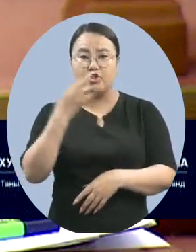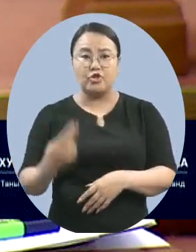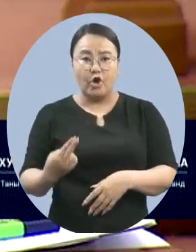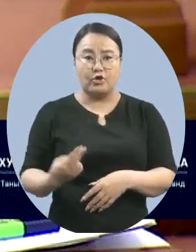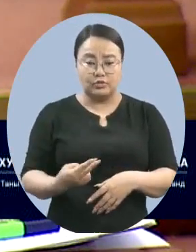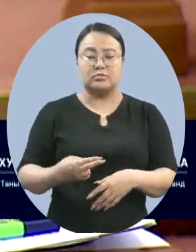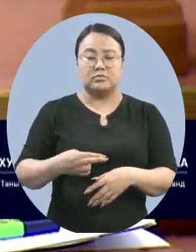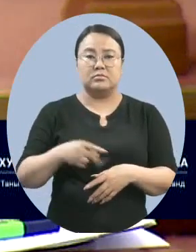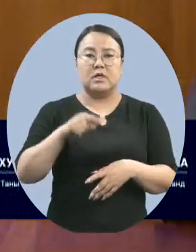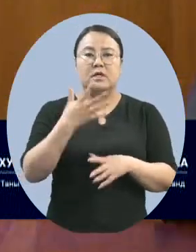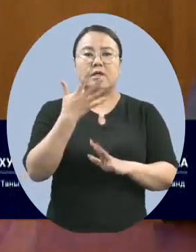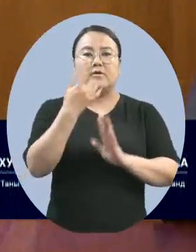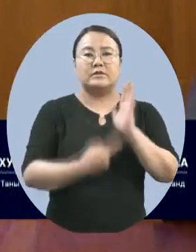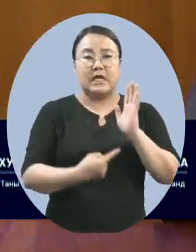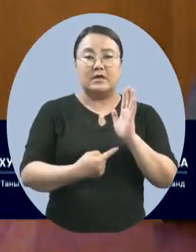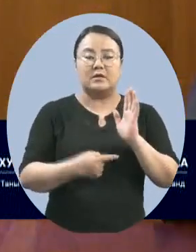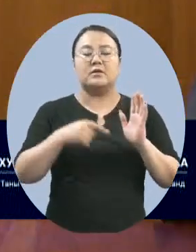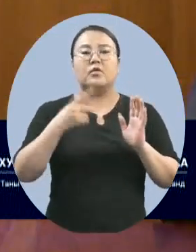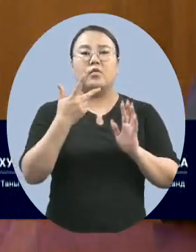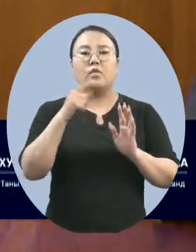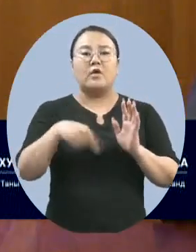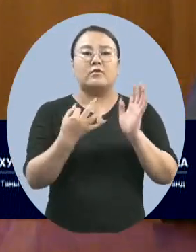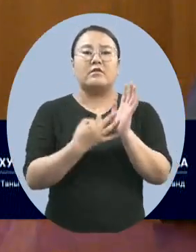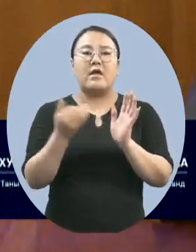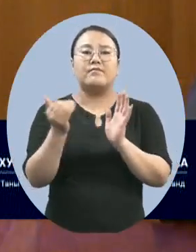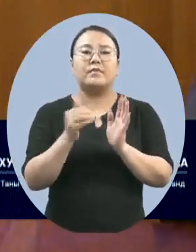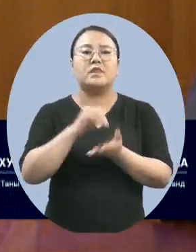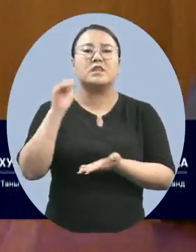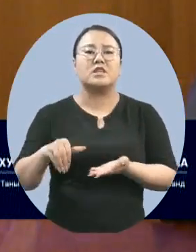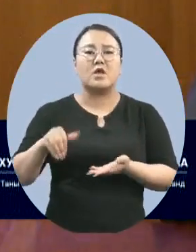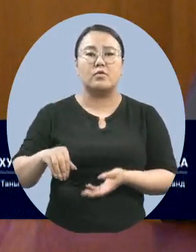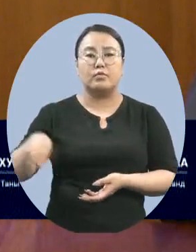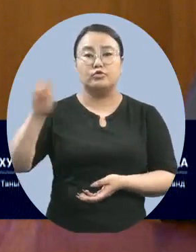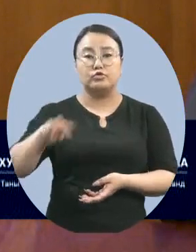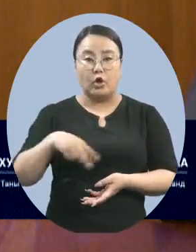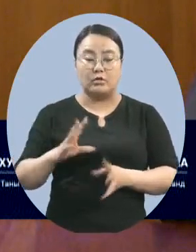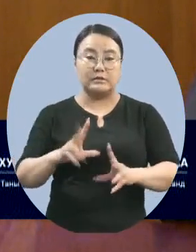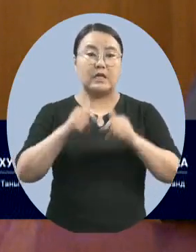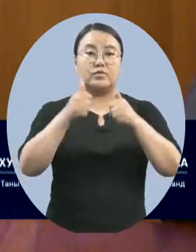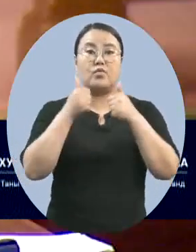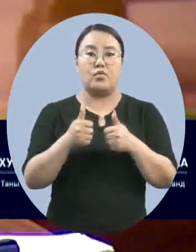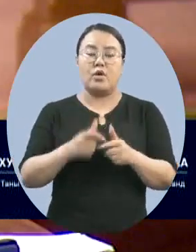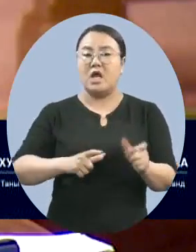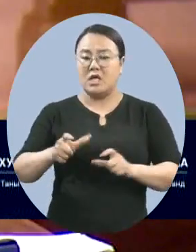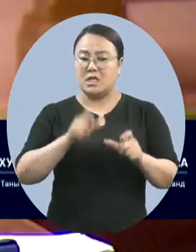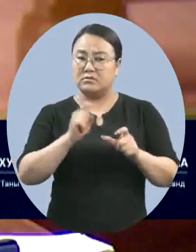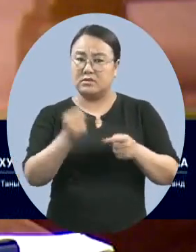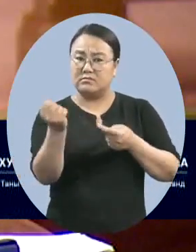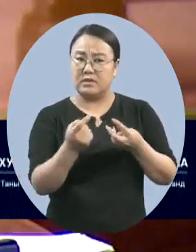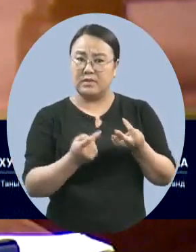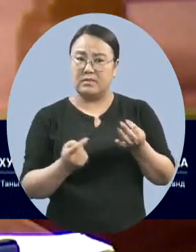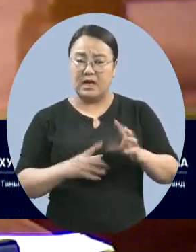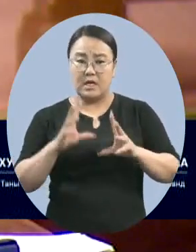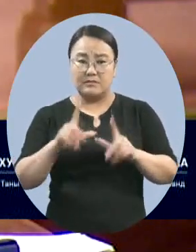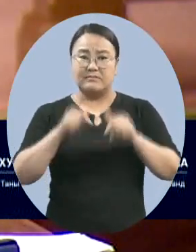энэ оны эхний 5 сарын байдлаар 3.8 тэрбум ам.долларт хүрч сайжирсан байна. Эдийн засгийн үндсэн үзүүлэлтүүд эерэг